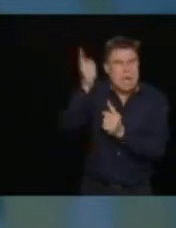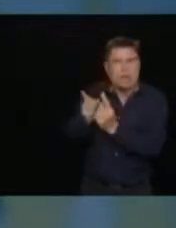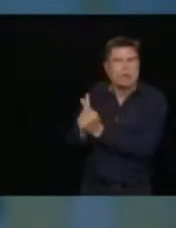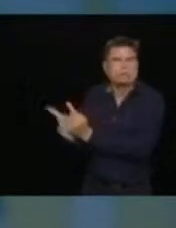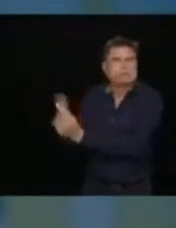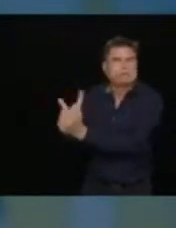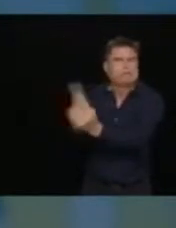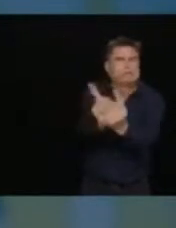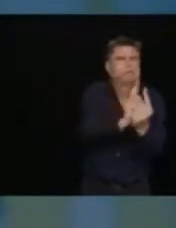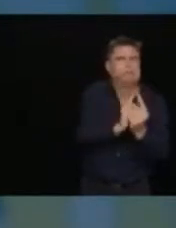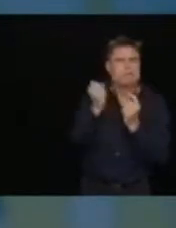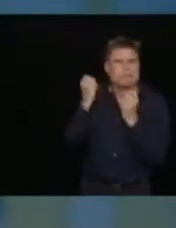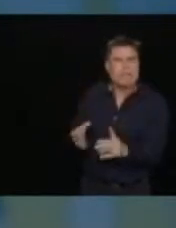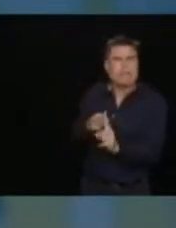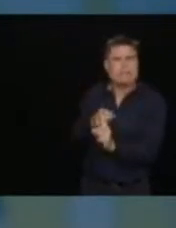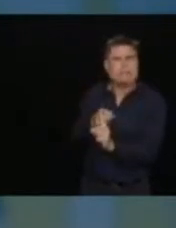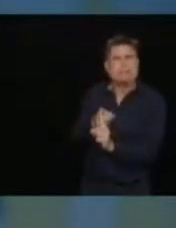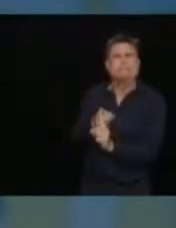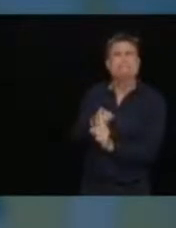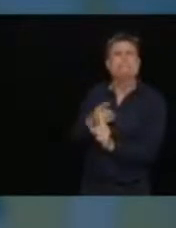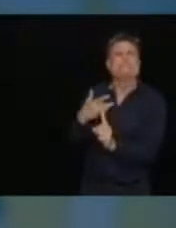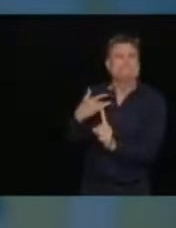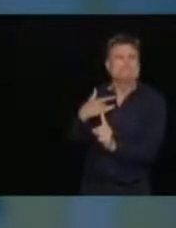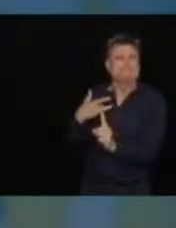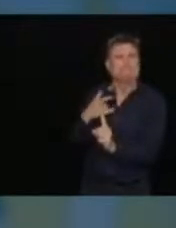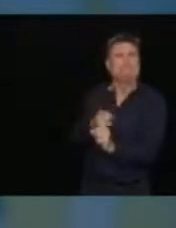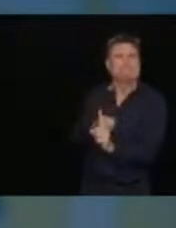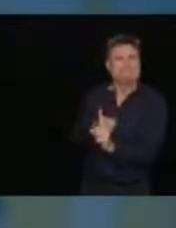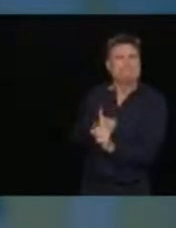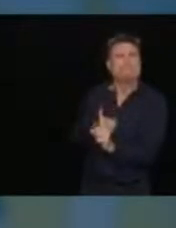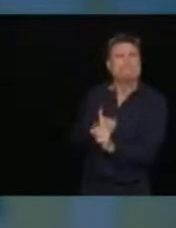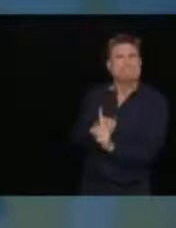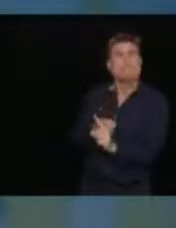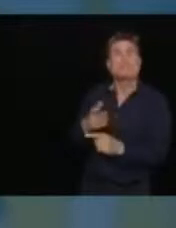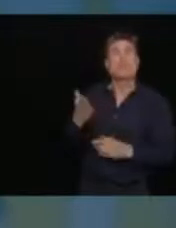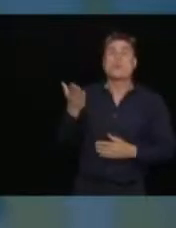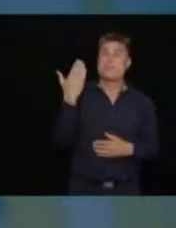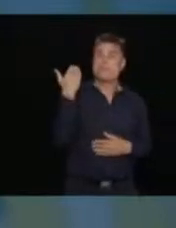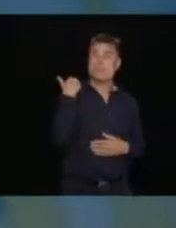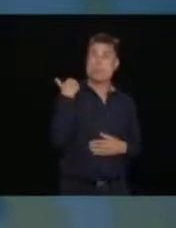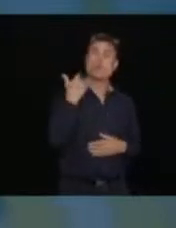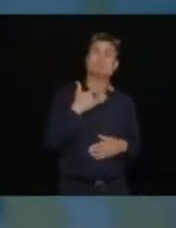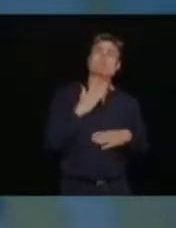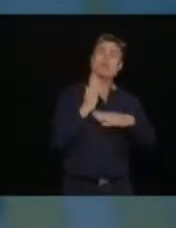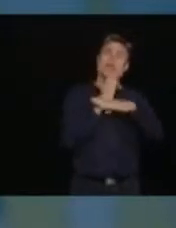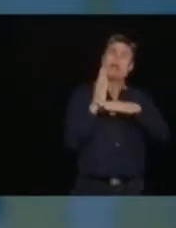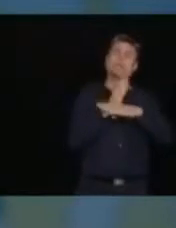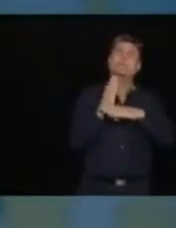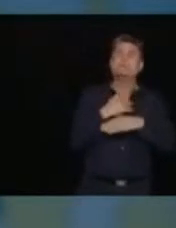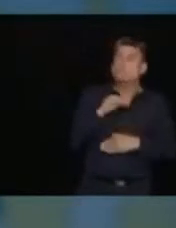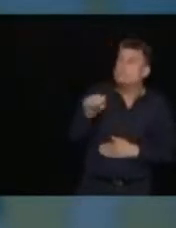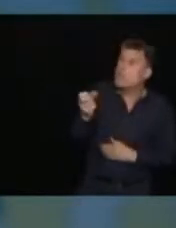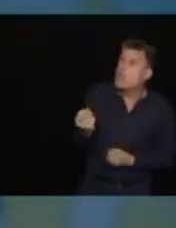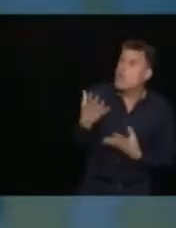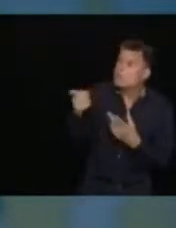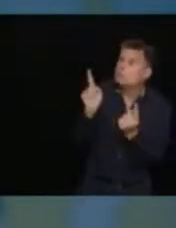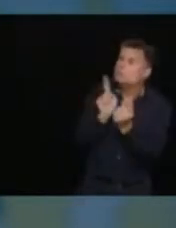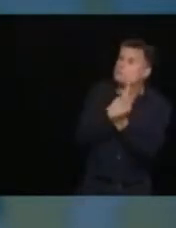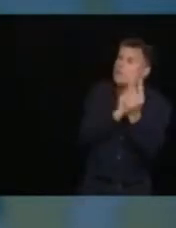起的。因为我们现在说实话，他说每一个例子我们都会详细跟